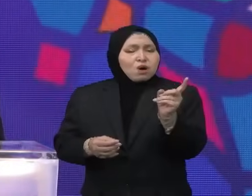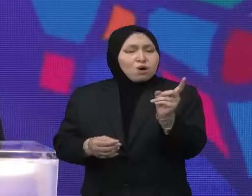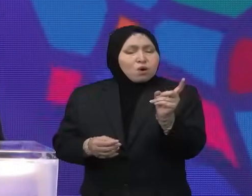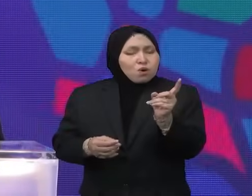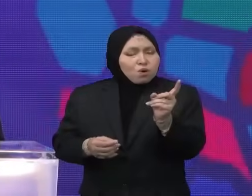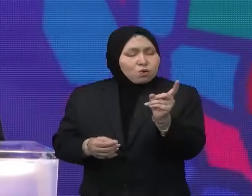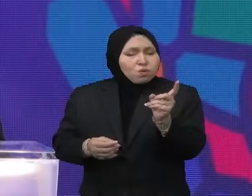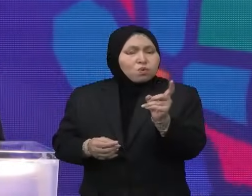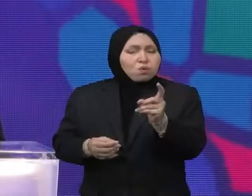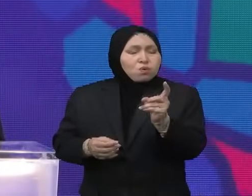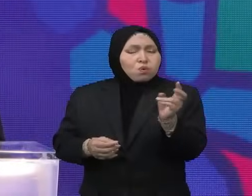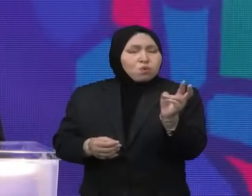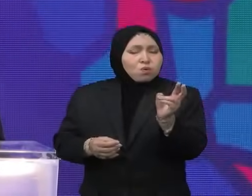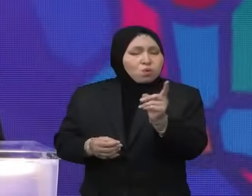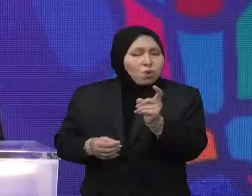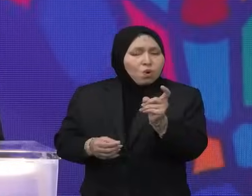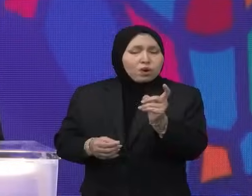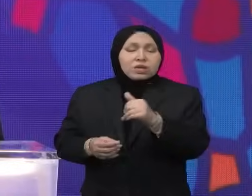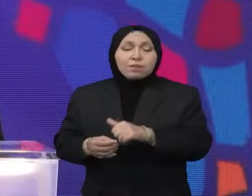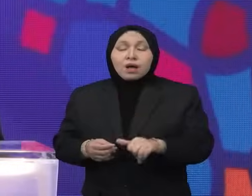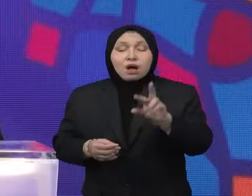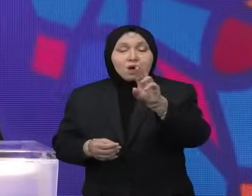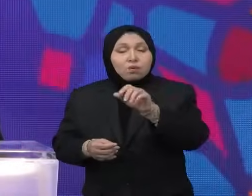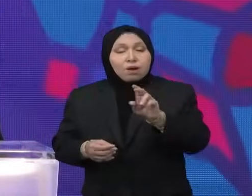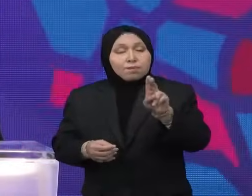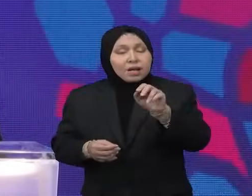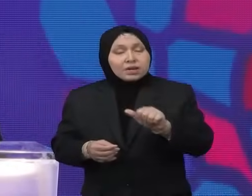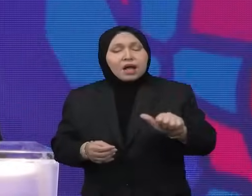bawah. Akhrijna. Cuba sebut rabbana